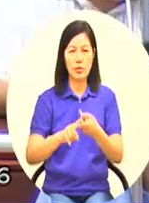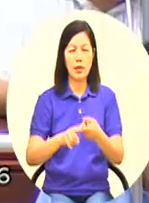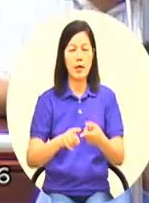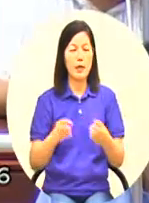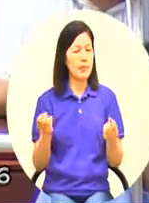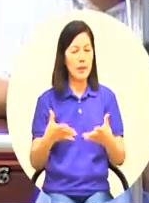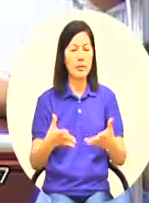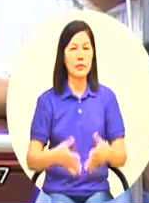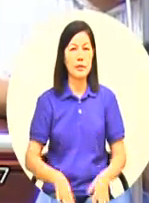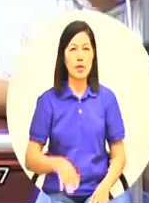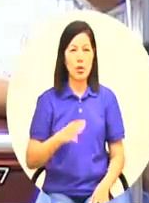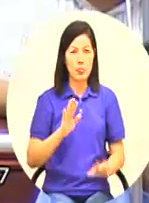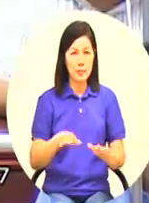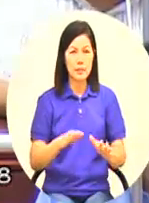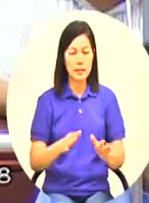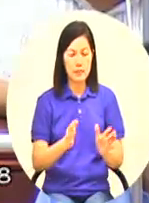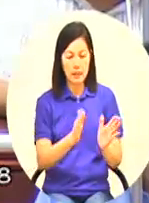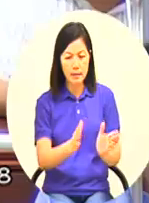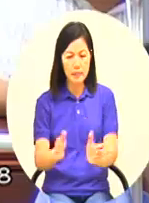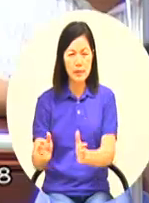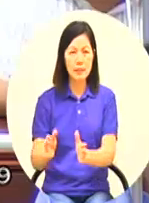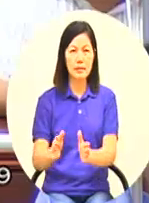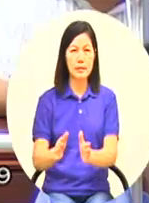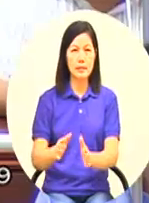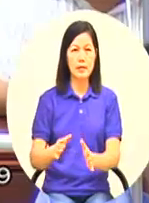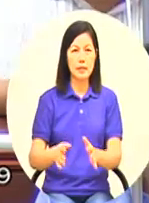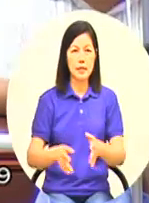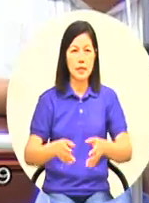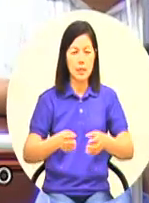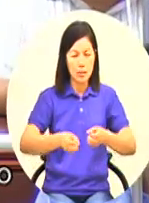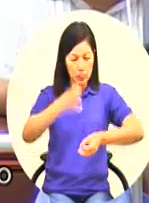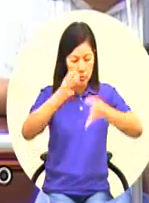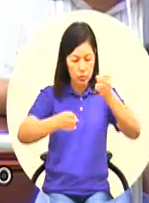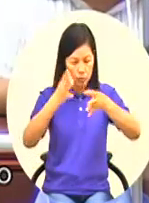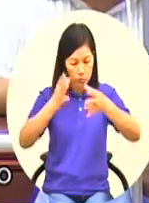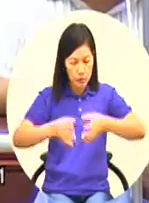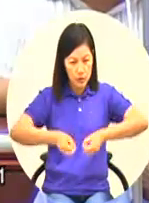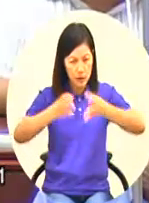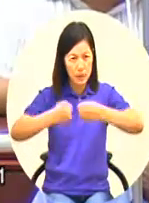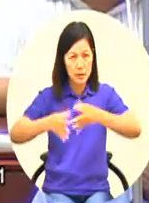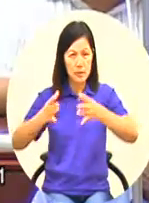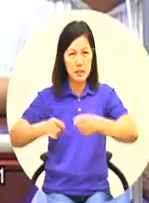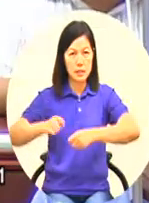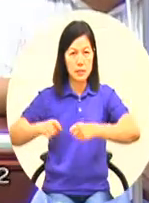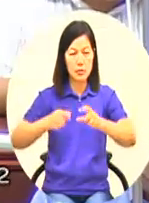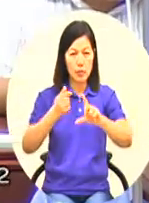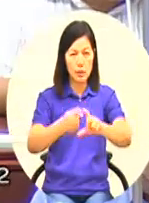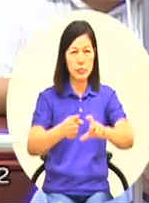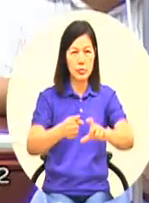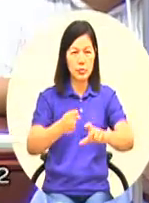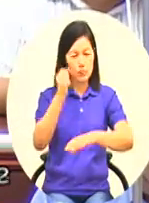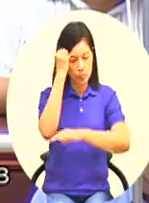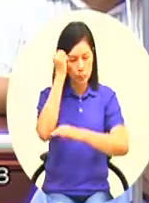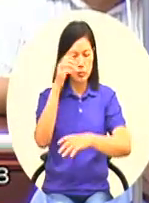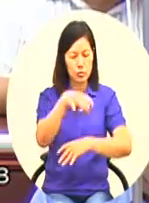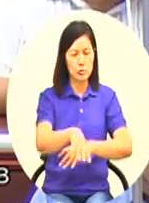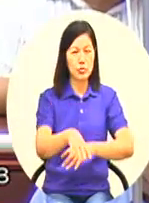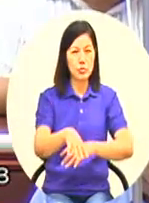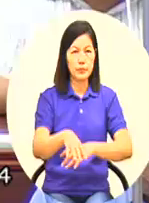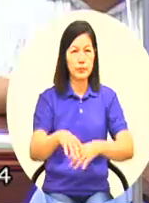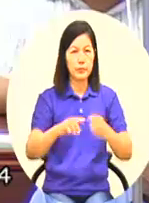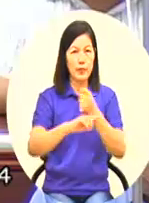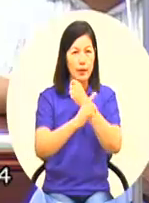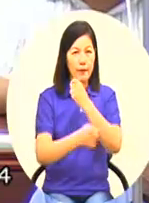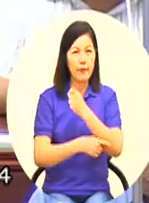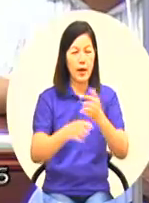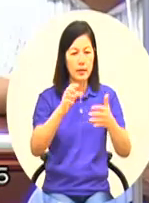来处理，就是住宅都市计划区的住宅用地尔。所以这个部分，它只是个别适用法令不同